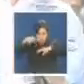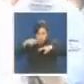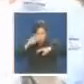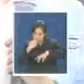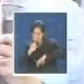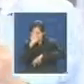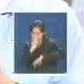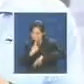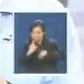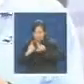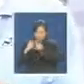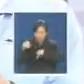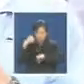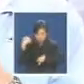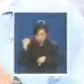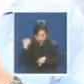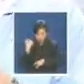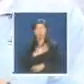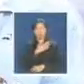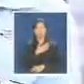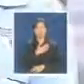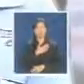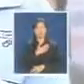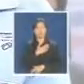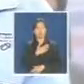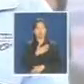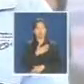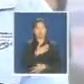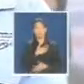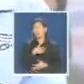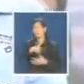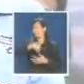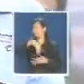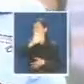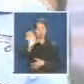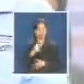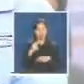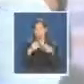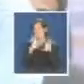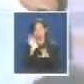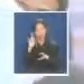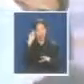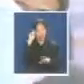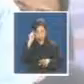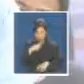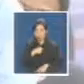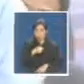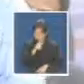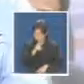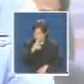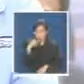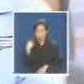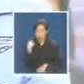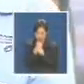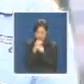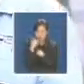งสัยเนี่ยผมยืนยันได้เลยนะครับไม่เคยมีปล่อยผ่านแล้วก็ไม่เกี่ยวว่าเป็นพรรคร่วมหรือพรรคแกนนำทั้งสิ้นนะครับไม่ว่